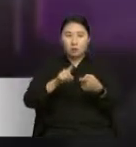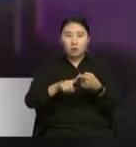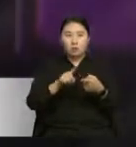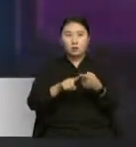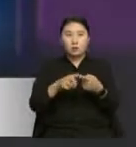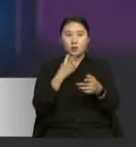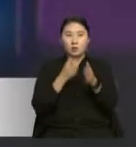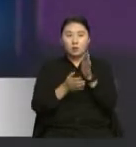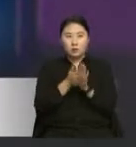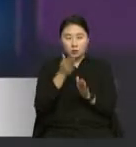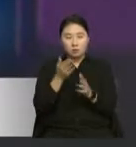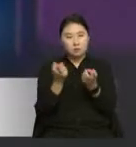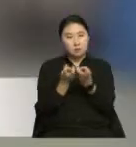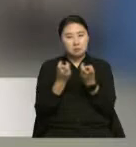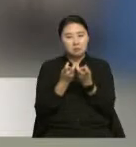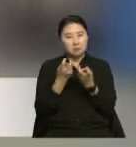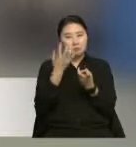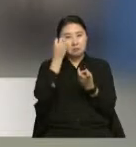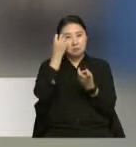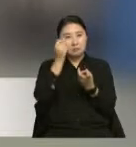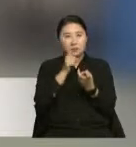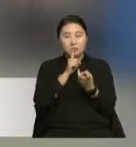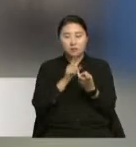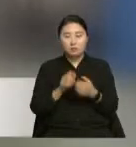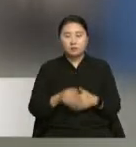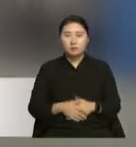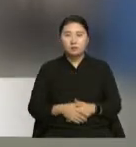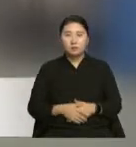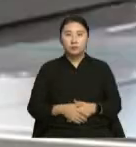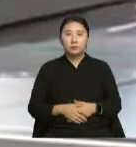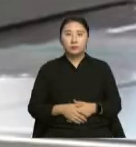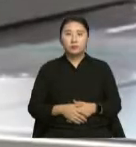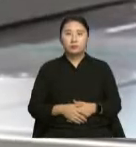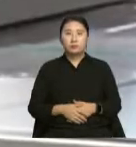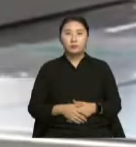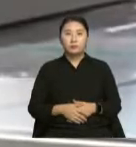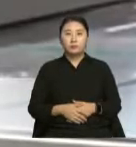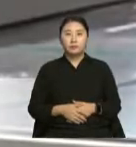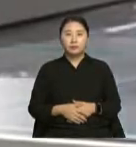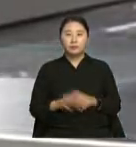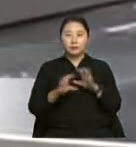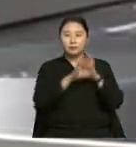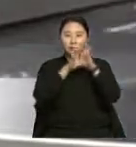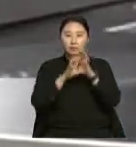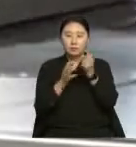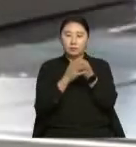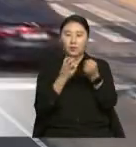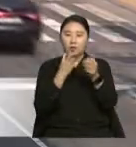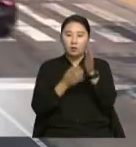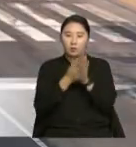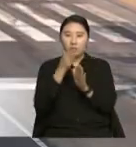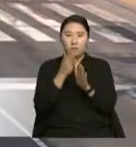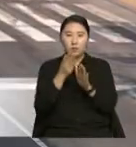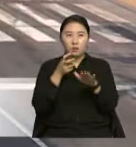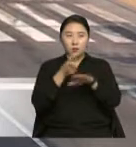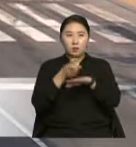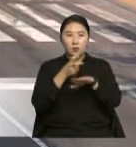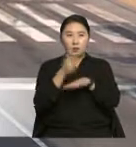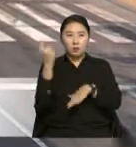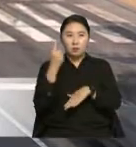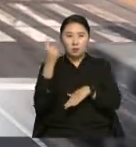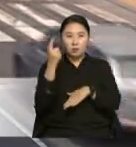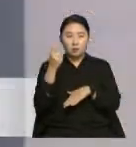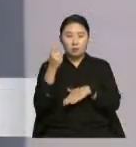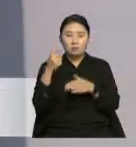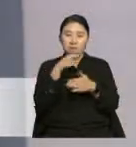서울 시스템에 심각한 문제가 있는 것이라고 지적했습니다 아울러 코로 날 구로 서울 대중교통 업계의 적자폭이